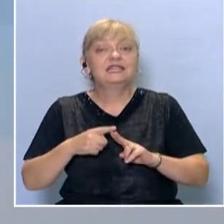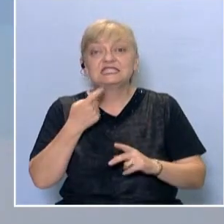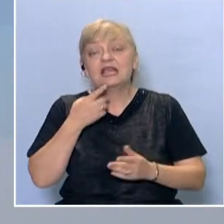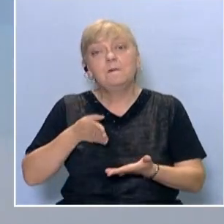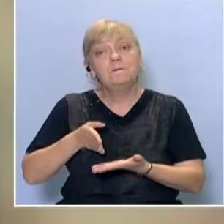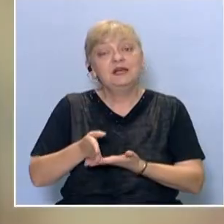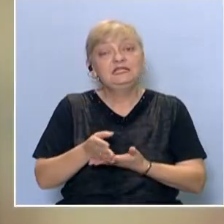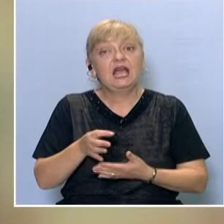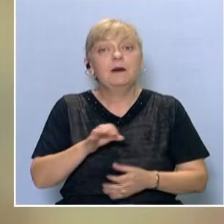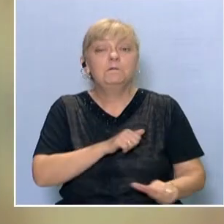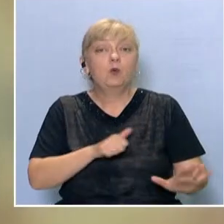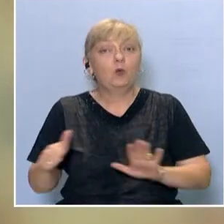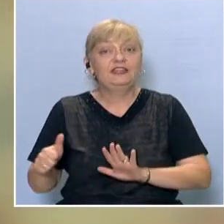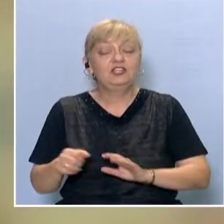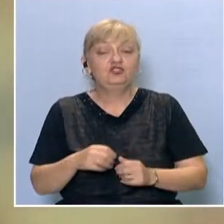отличието.